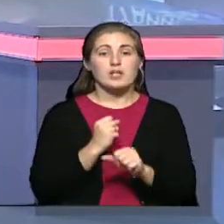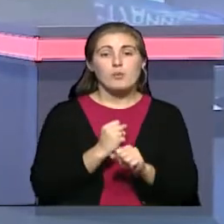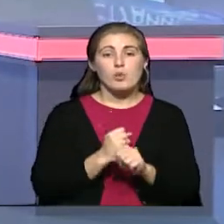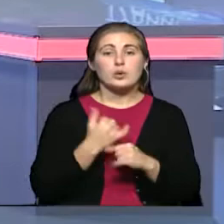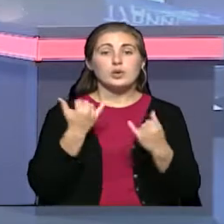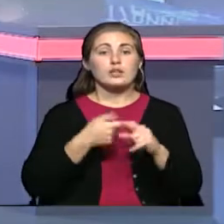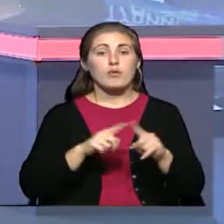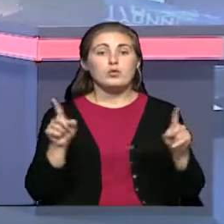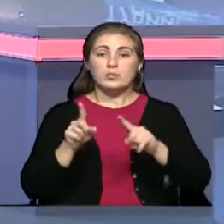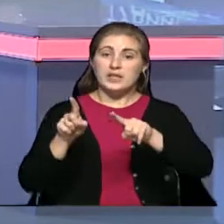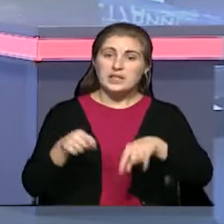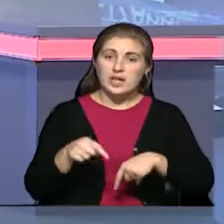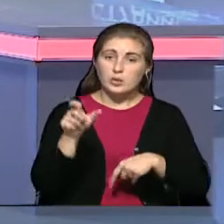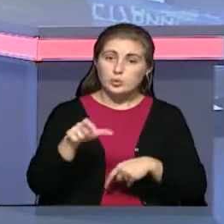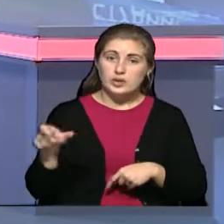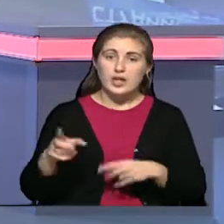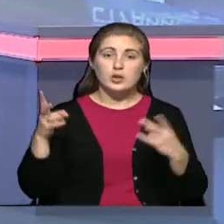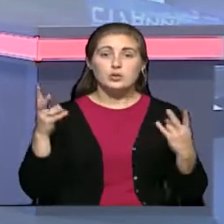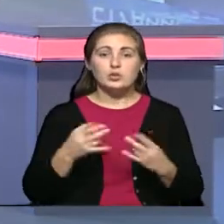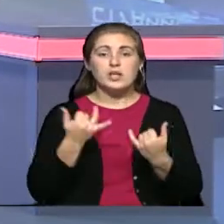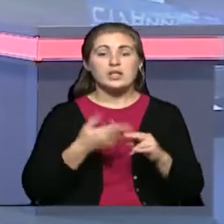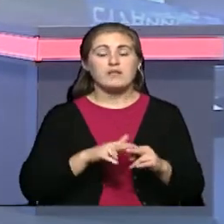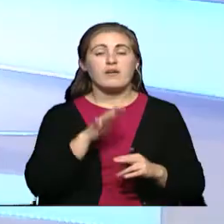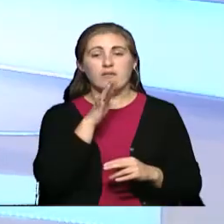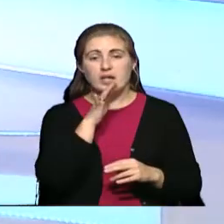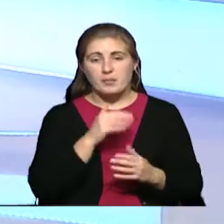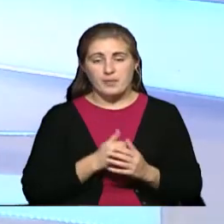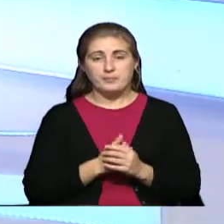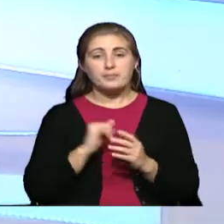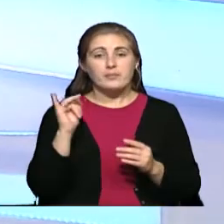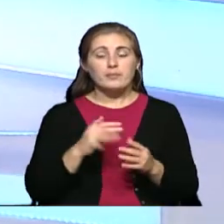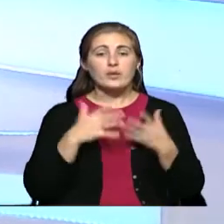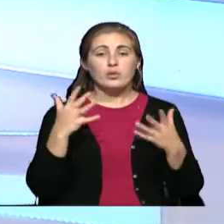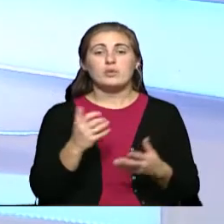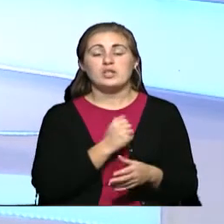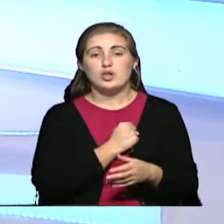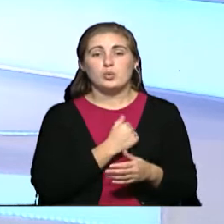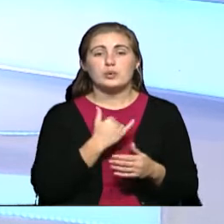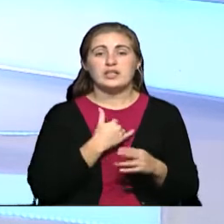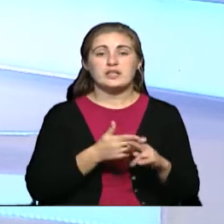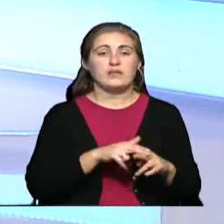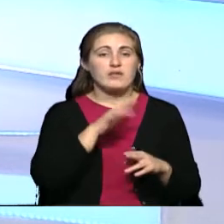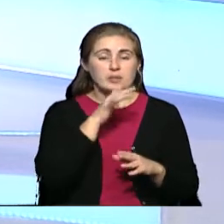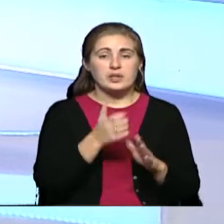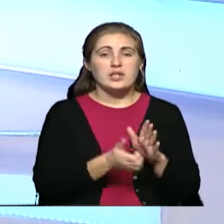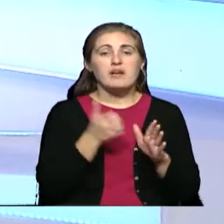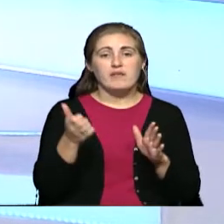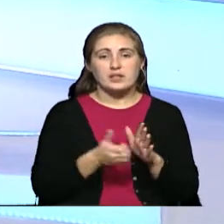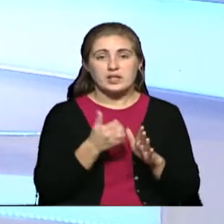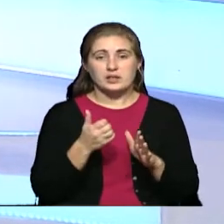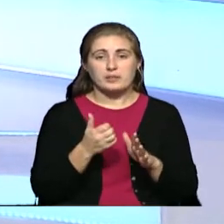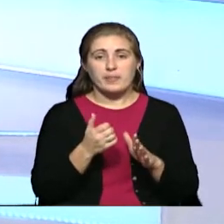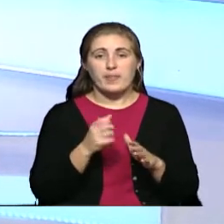того, чтобы даже нанять людей, для этого нужно просто время. И, к огромному сожалению, у нас этого времени не хватает.